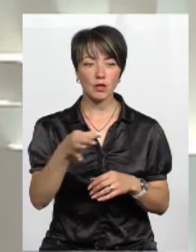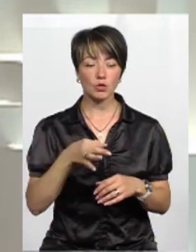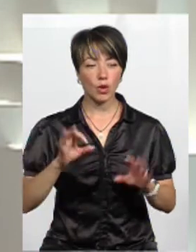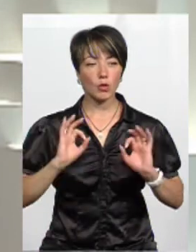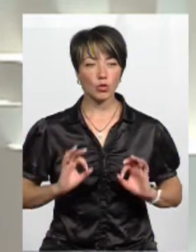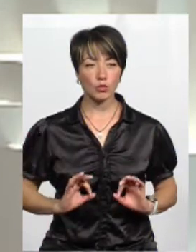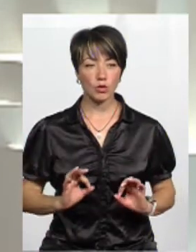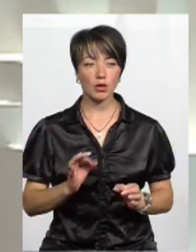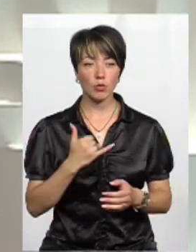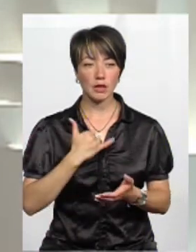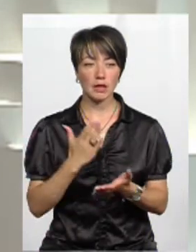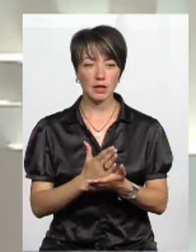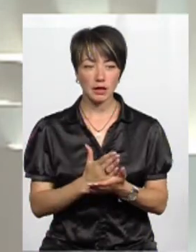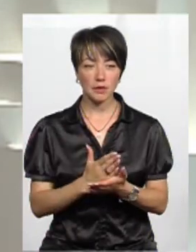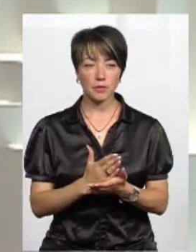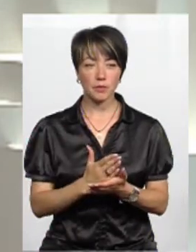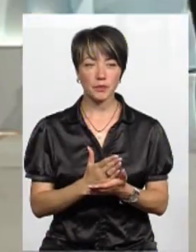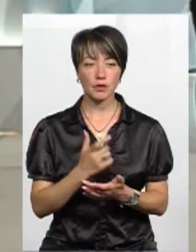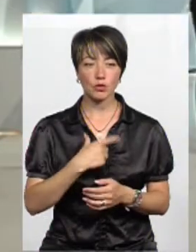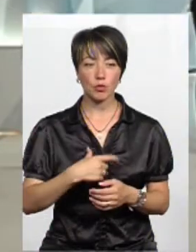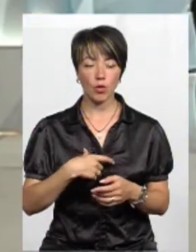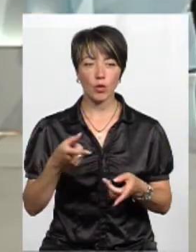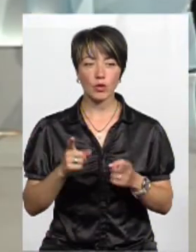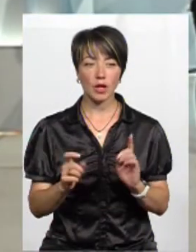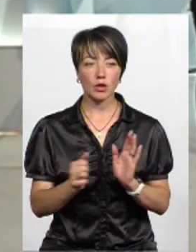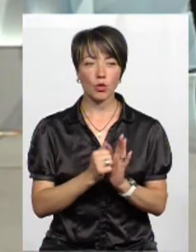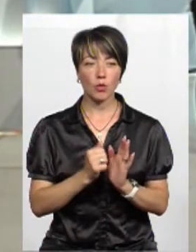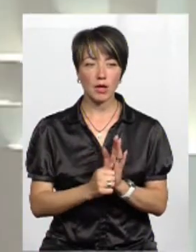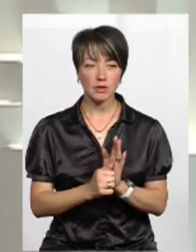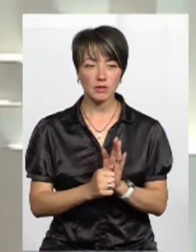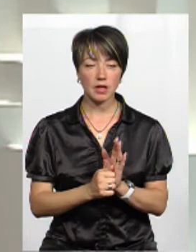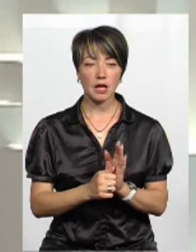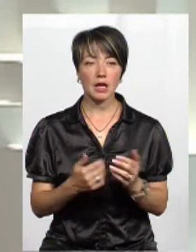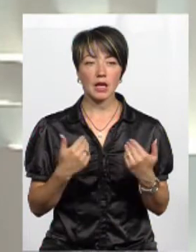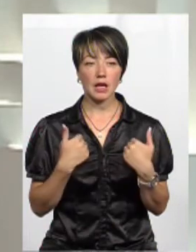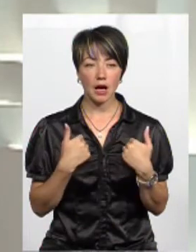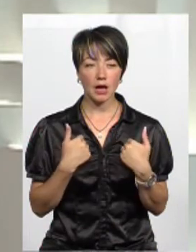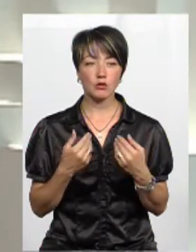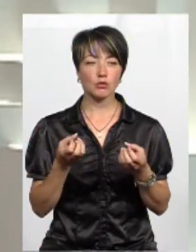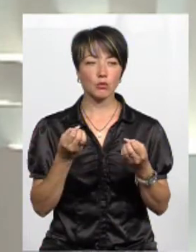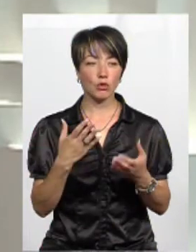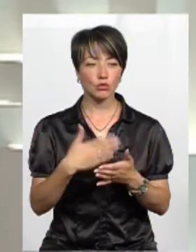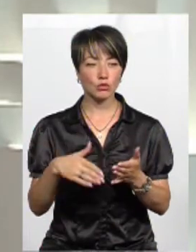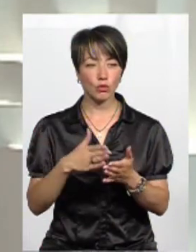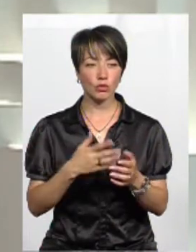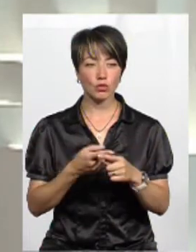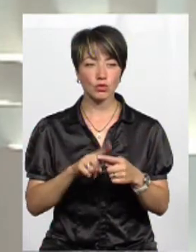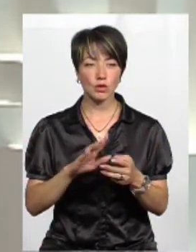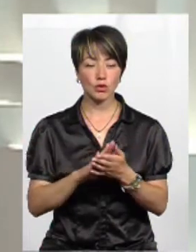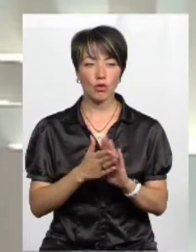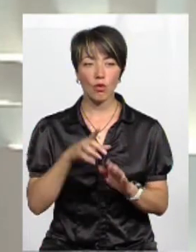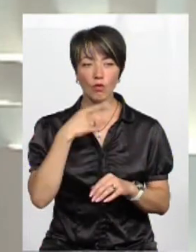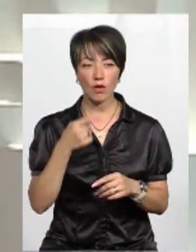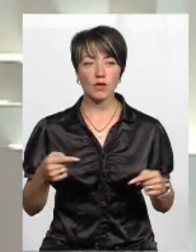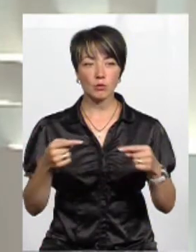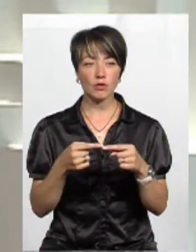обласної прокуратури, вони в мене є за наявності з собою, оригінали документів. Я спростовую цю ситуацію і говорю,